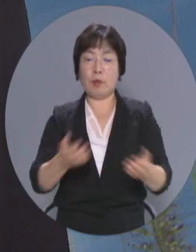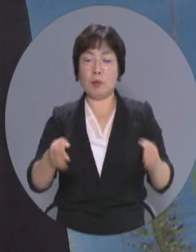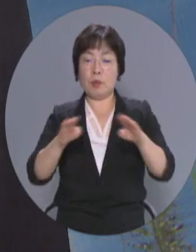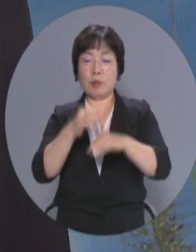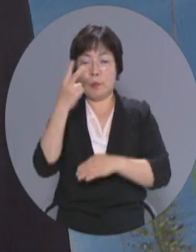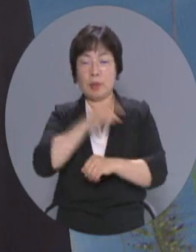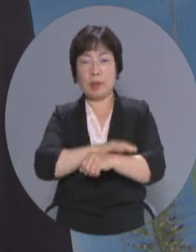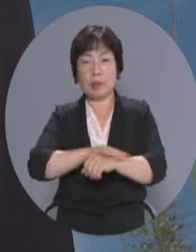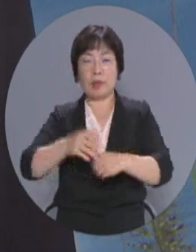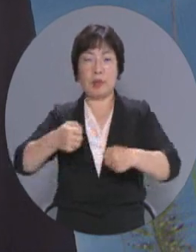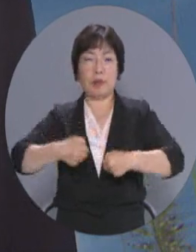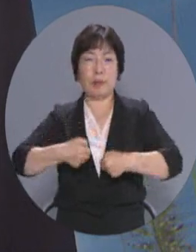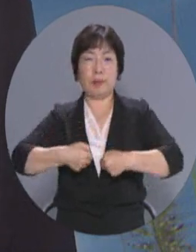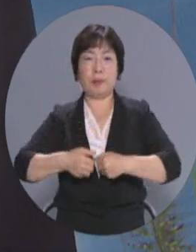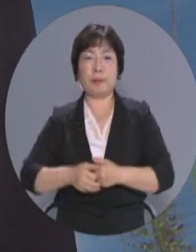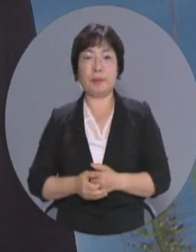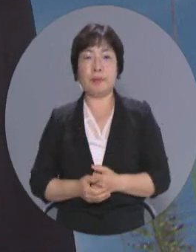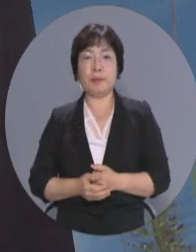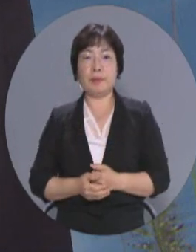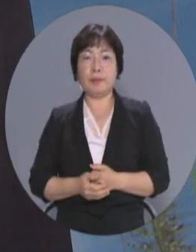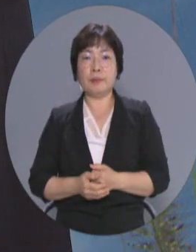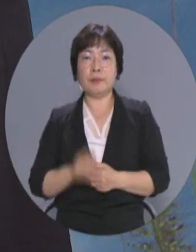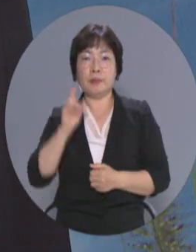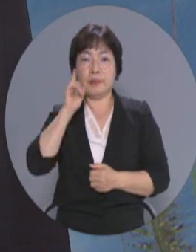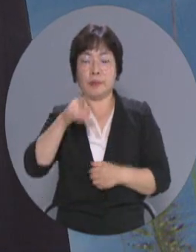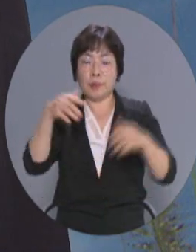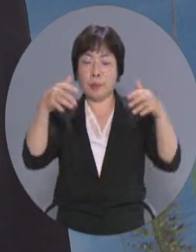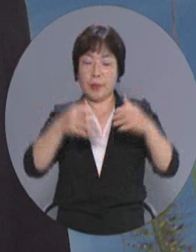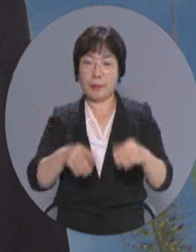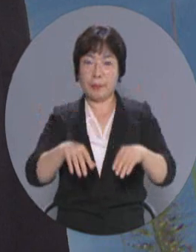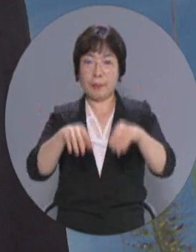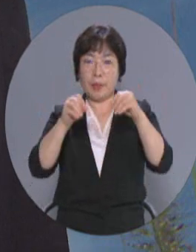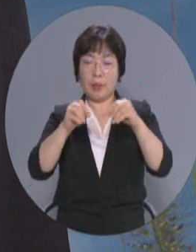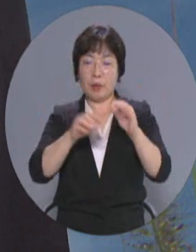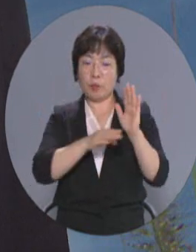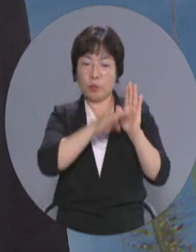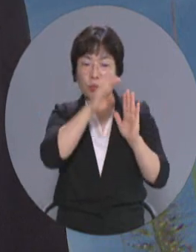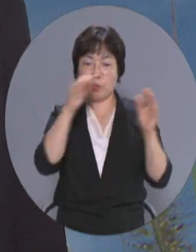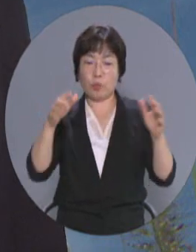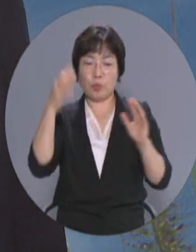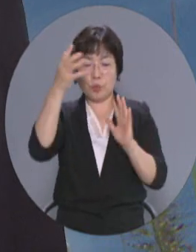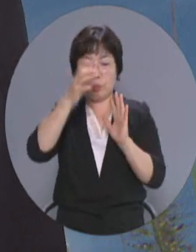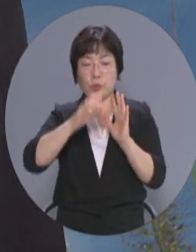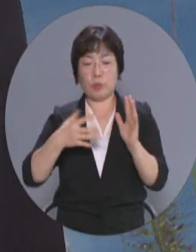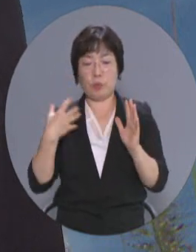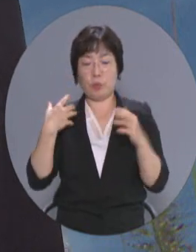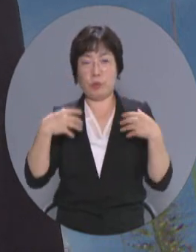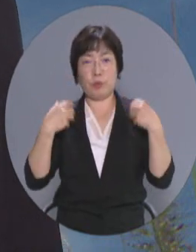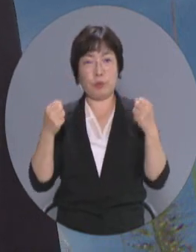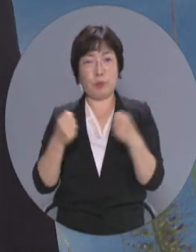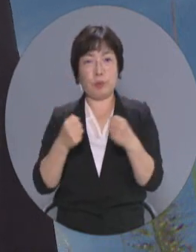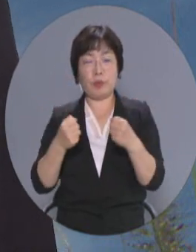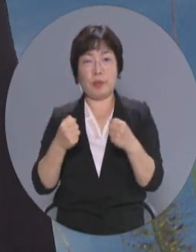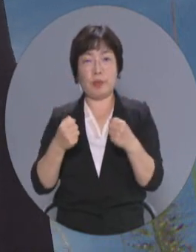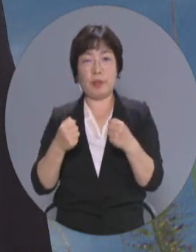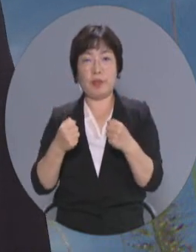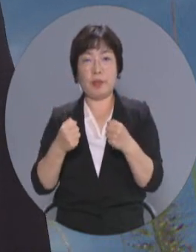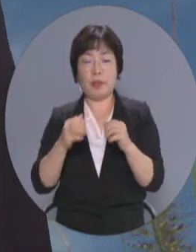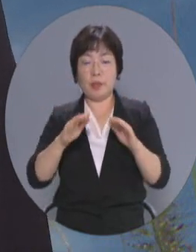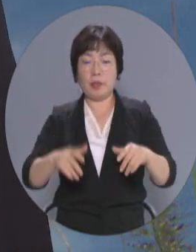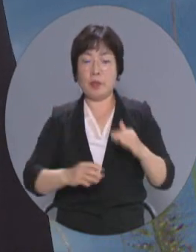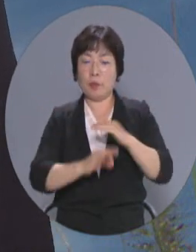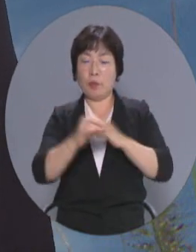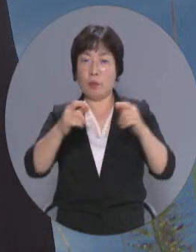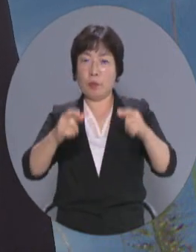관리에 유의하셔야겠습니다 내일 비가 지나고 나면 북쪽에 한기가 강하게 밀려오면서 추워지겠습니다 전남